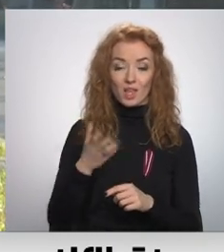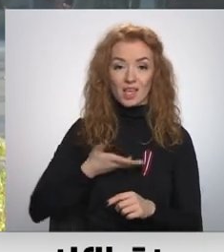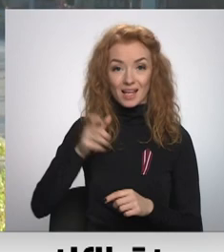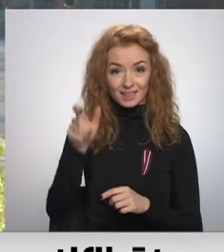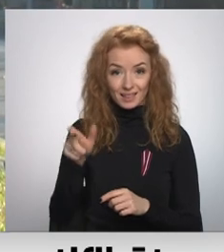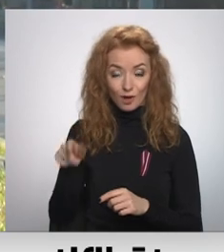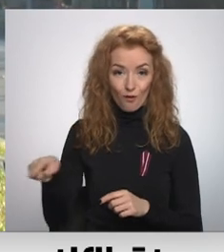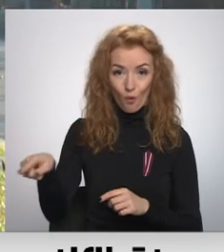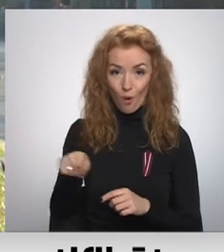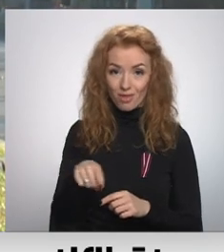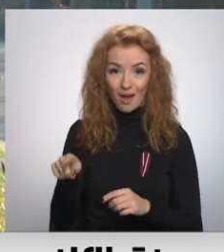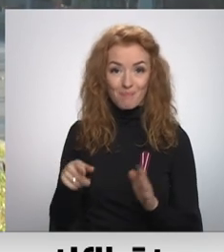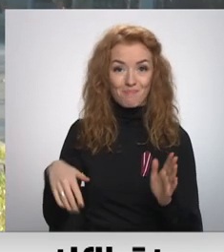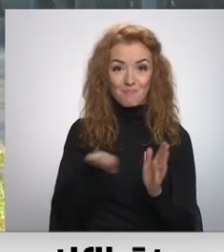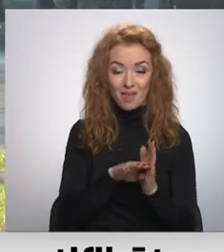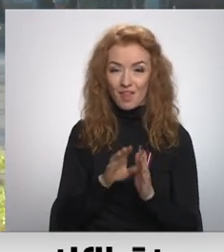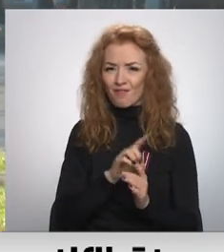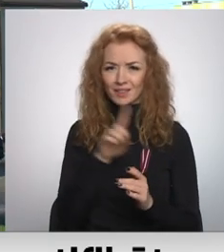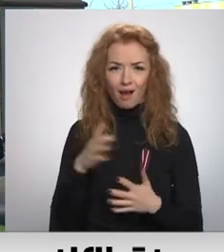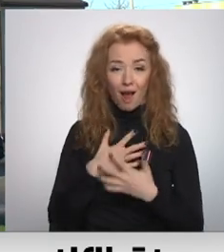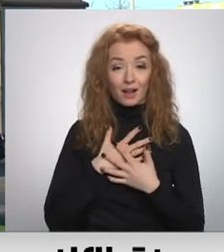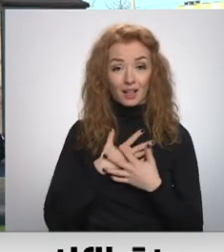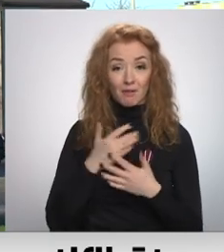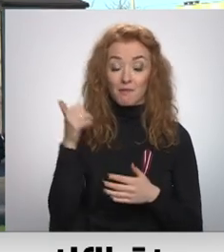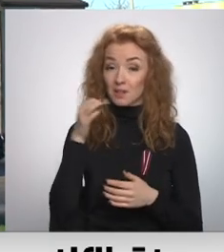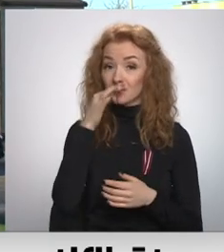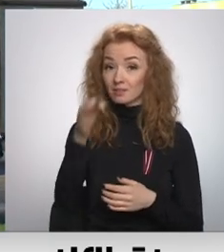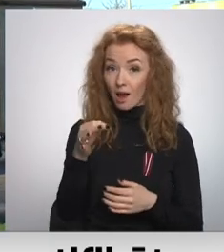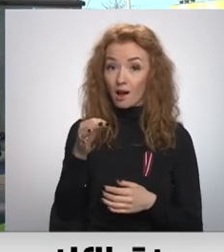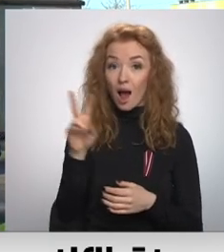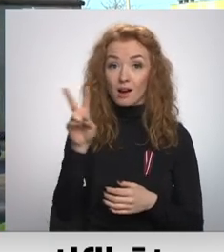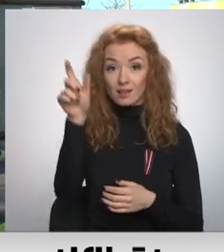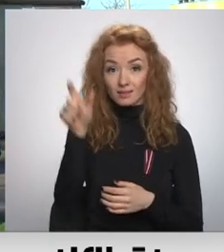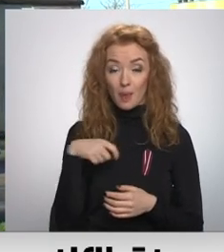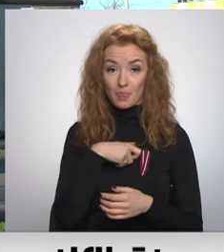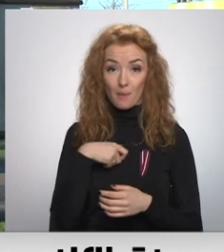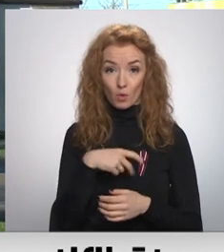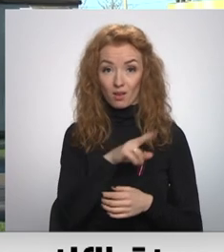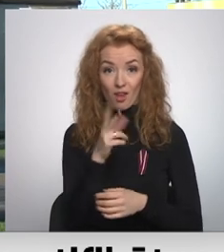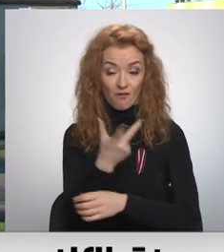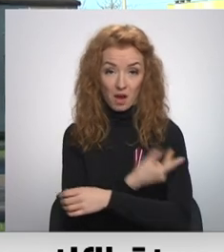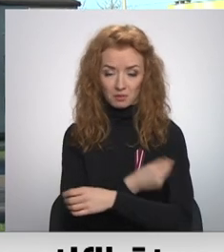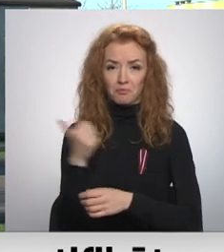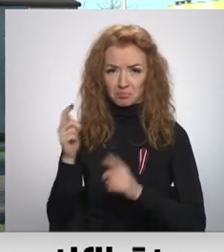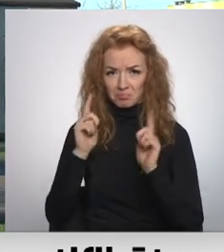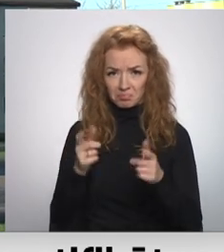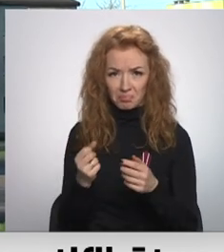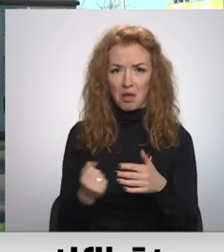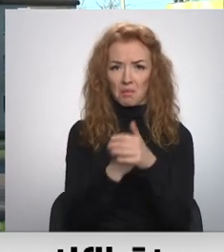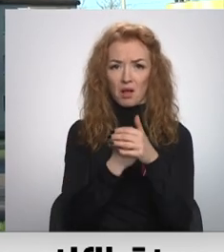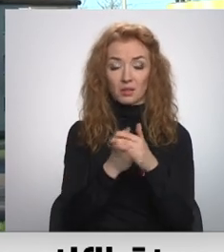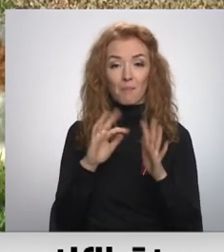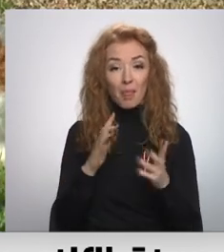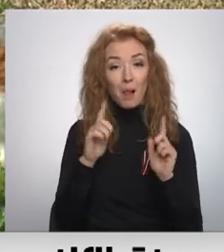vēlēšanās Jelgavas novadā piedalījās visaktīvāk, teica, ka nevakcinēto deputātu atstādināšana atbalsta. Bet labprāt